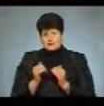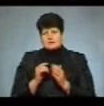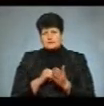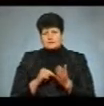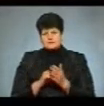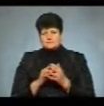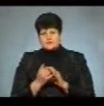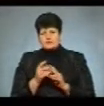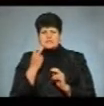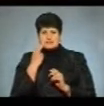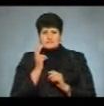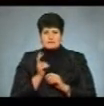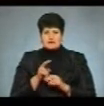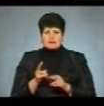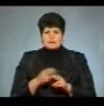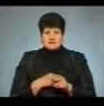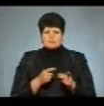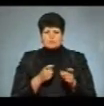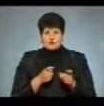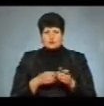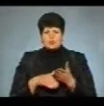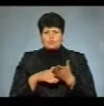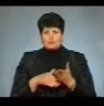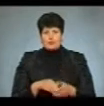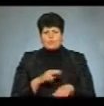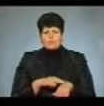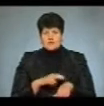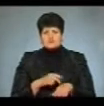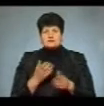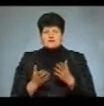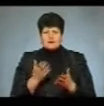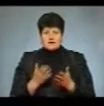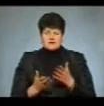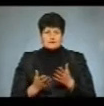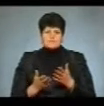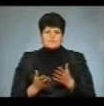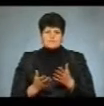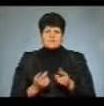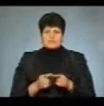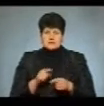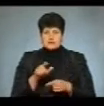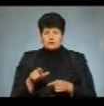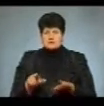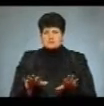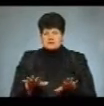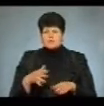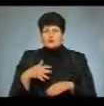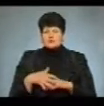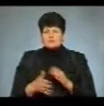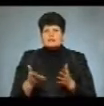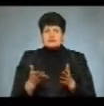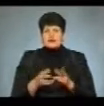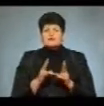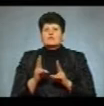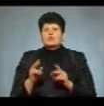завжди прийдуть без зброї на допомогу поліції, але ці люди місцеві, вони розуміють, де від кого